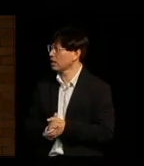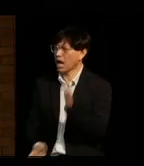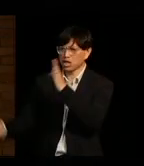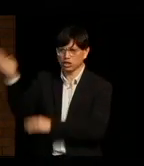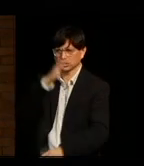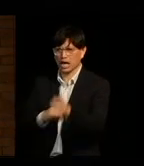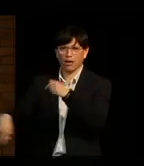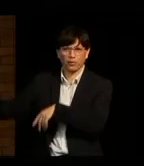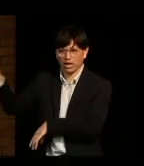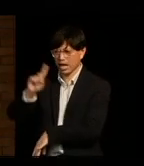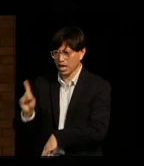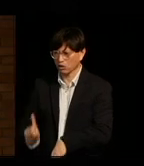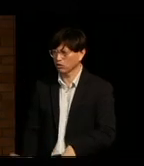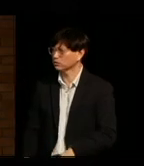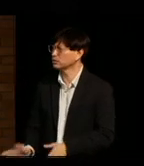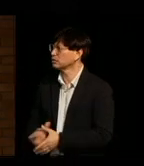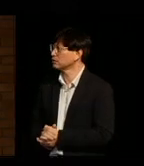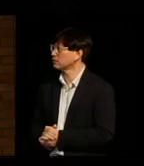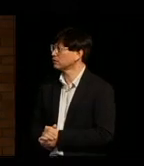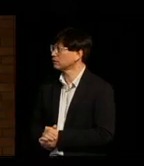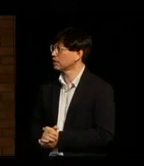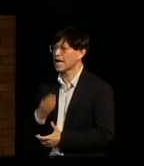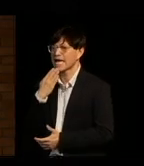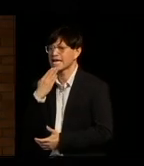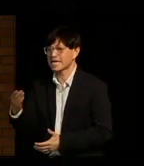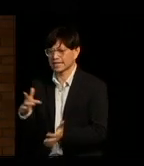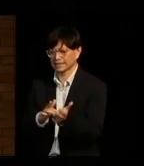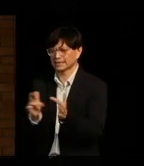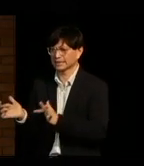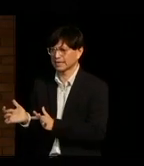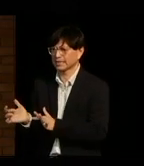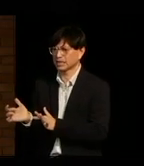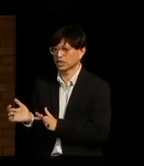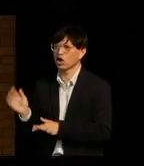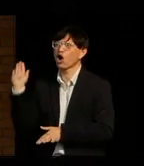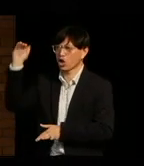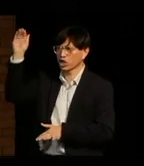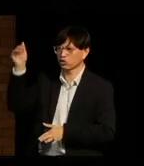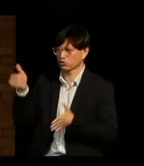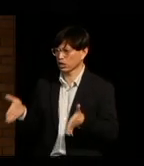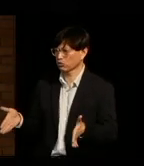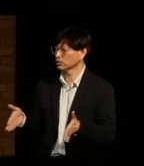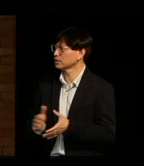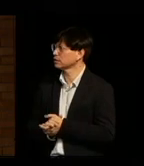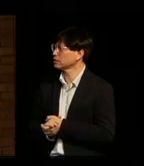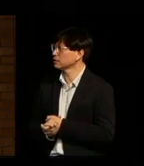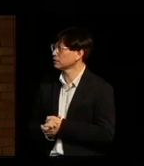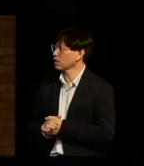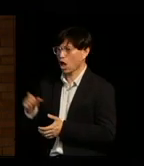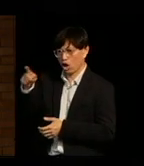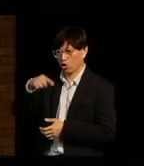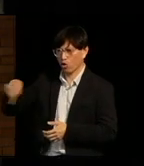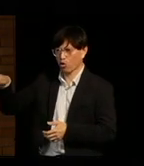e non e e e Ringrazio Dio di essere cresciuta così Perché mi rendo conto con i nostri figli